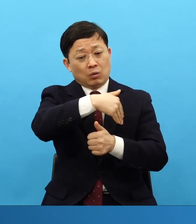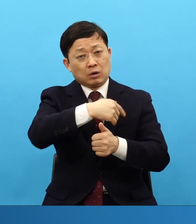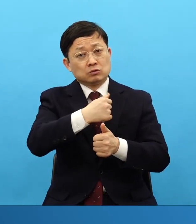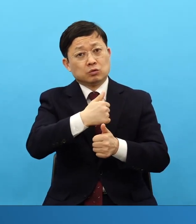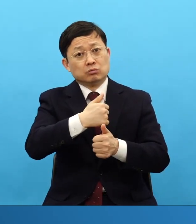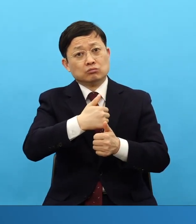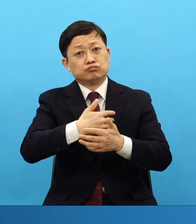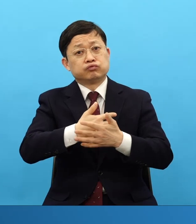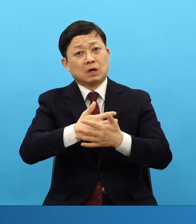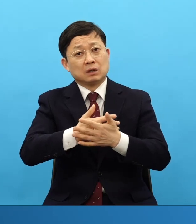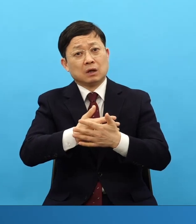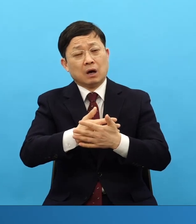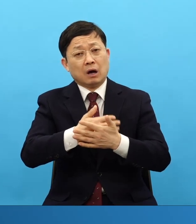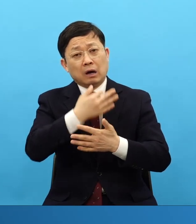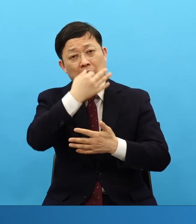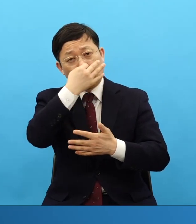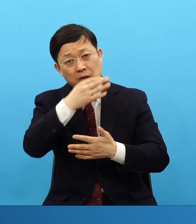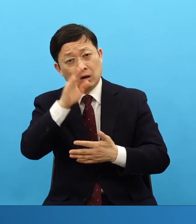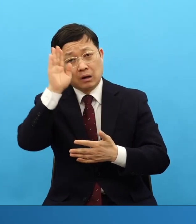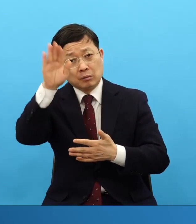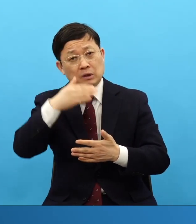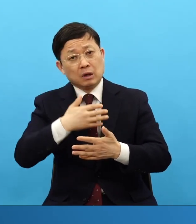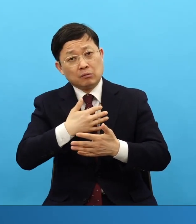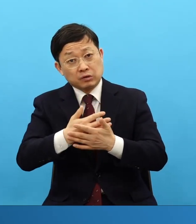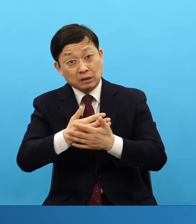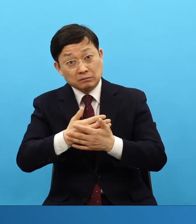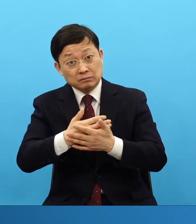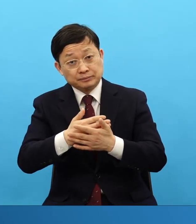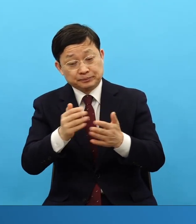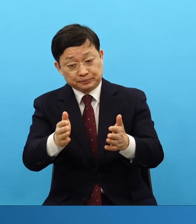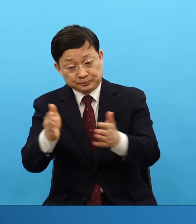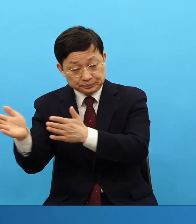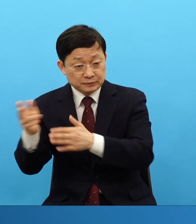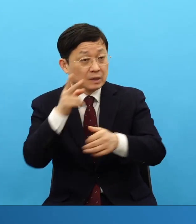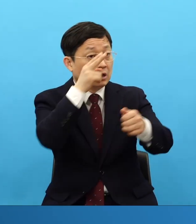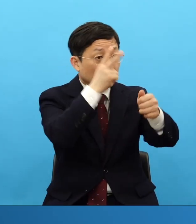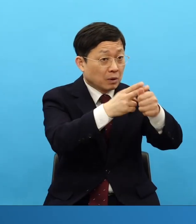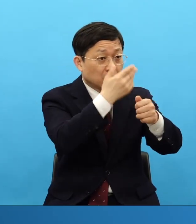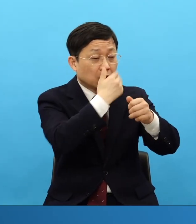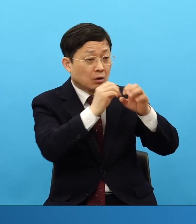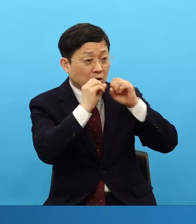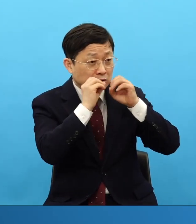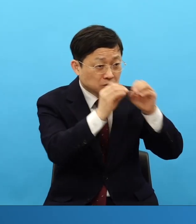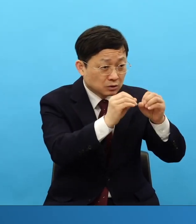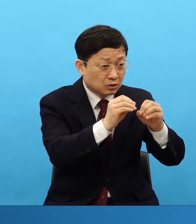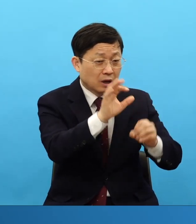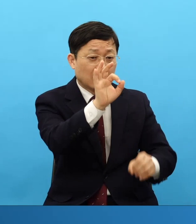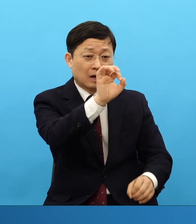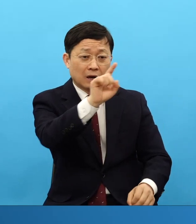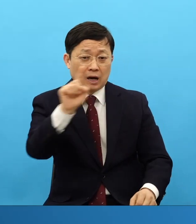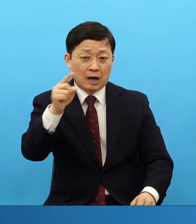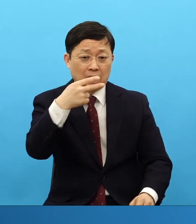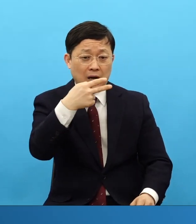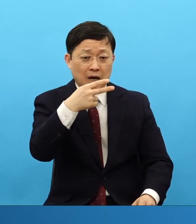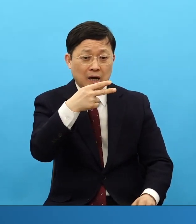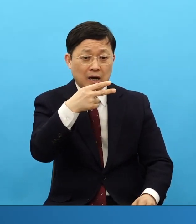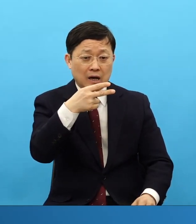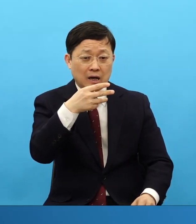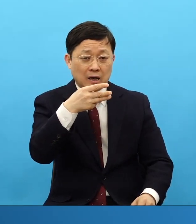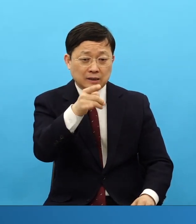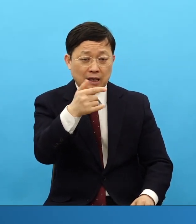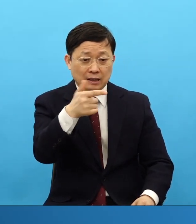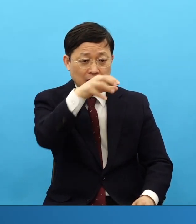좀 아덴 전도에서 조금 어려움 겪은 이런 상태였어요. And Paul was in a state where he had struggled through